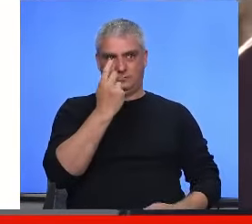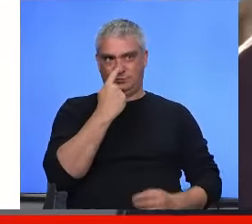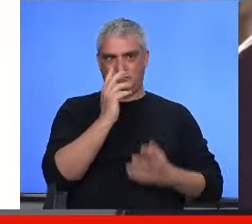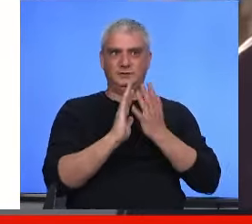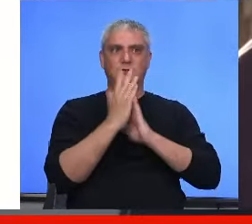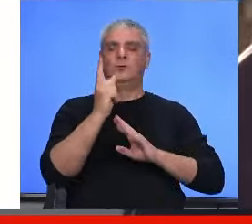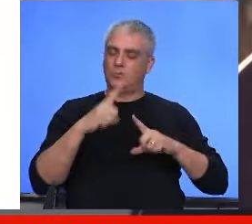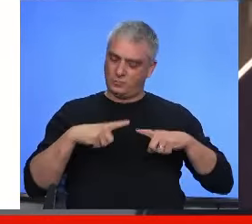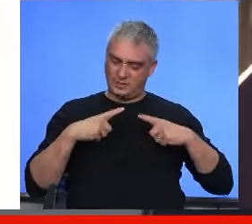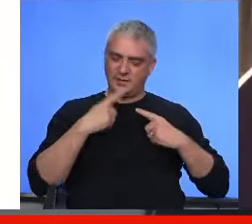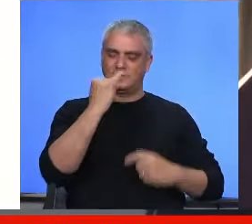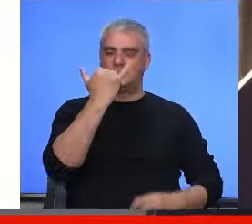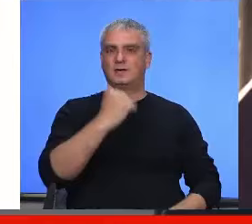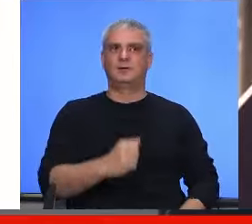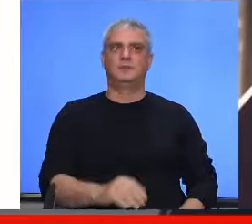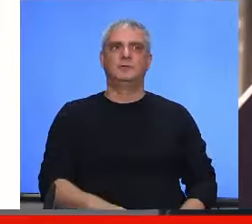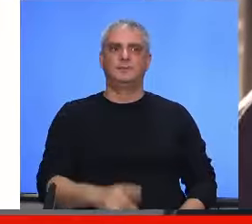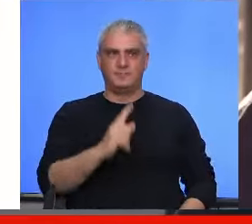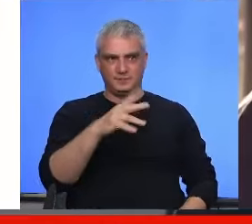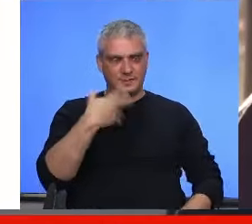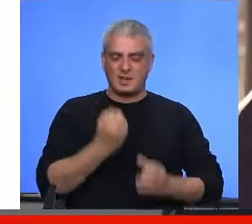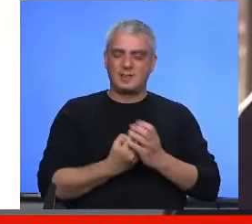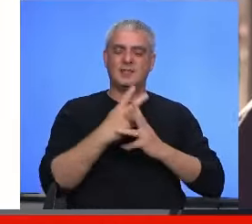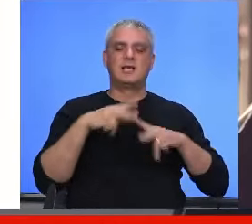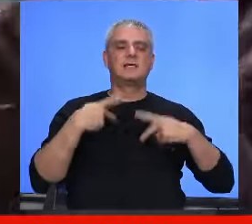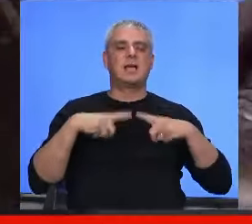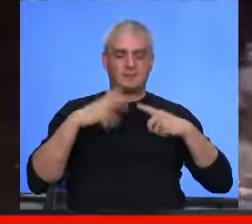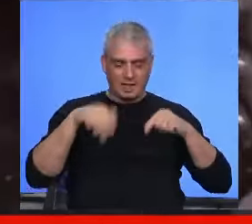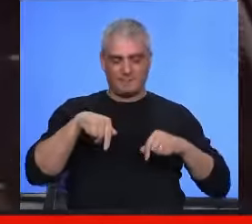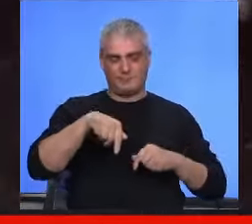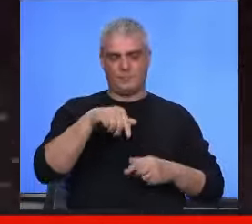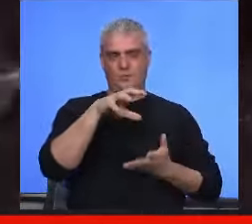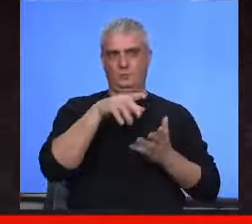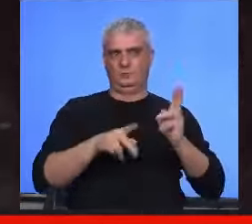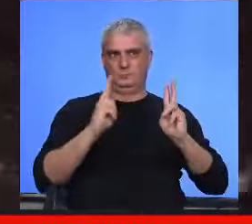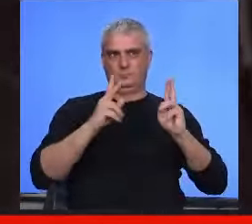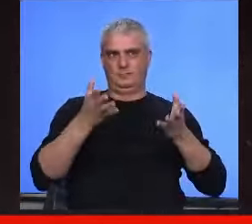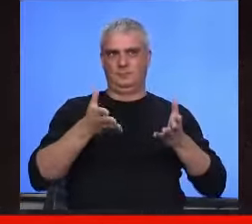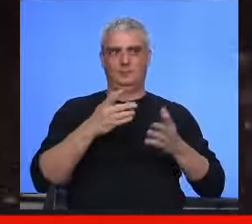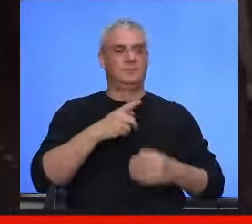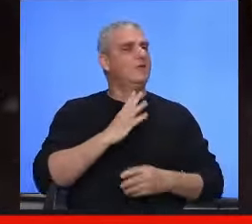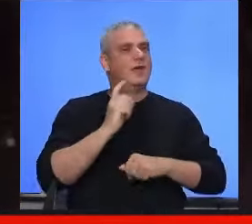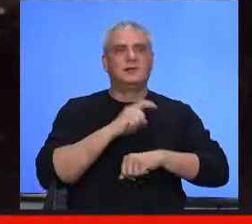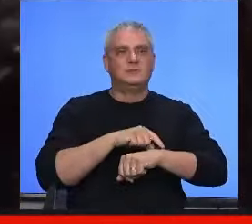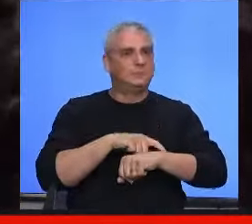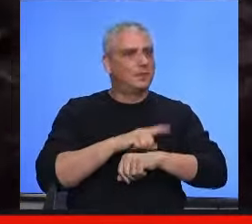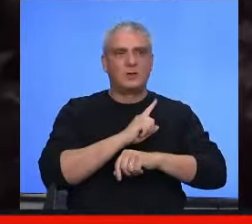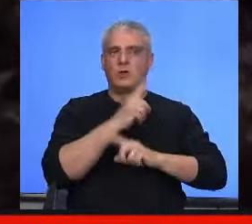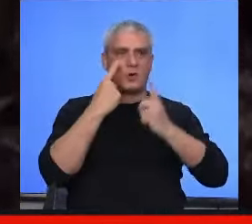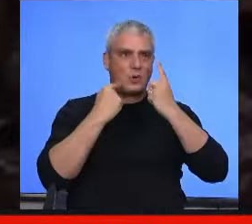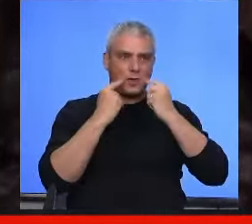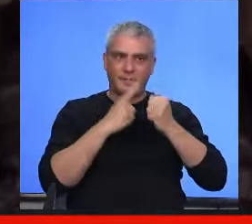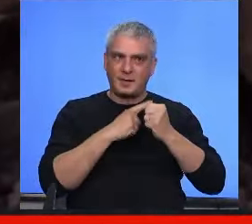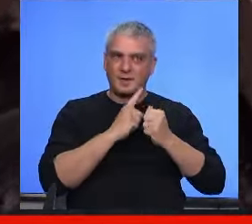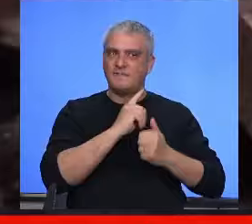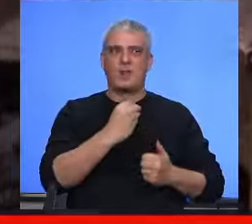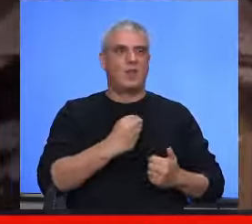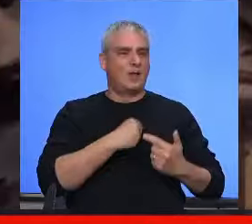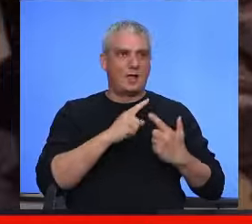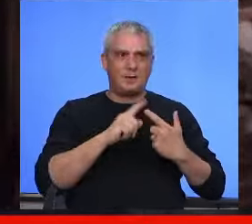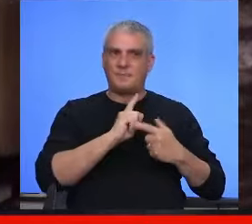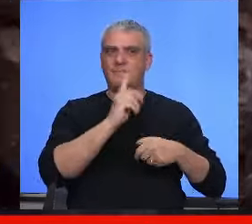יחיה. תהיה תחיית המתים גם ביקב הזה. אין זמן לא לבכי ולא לרחמים